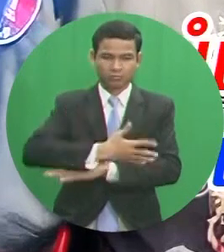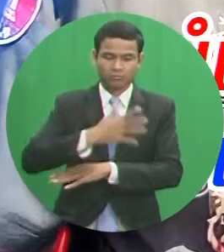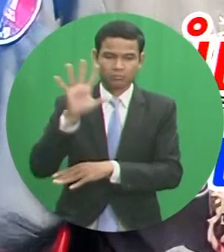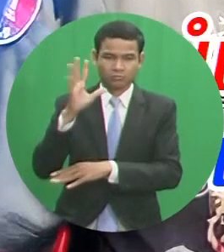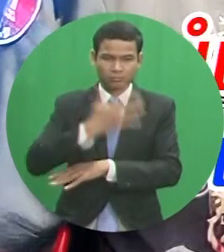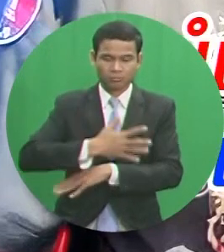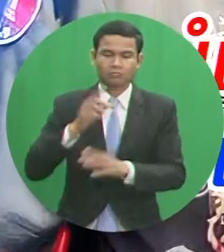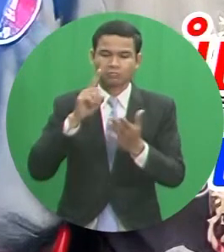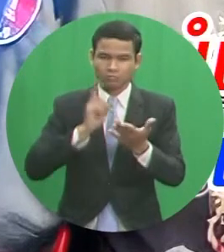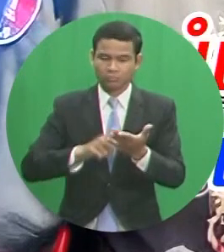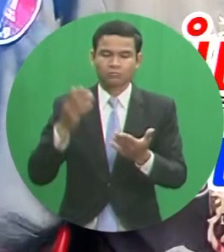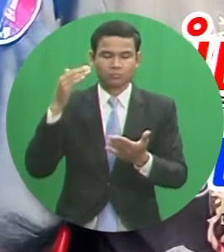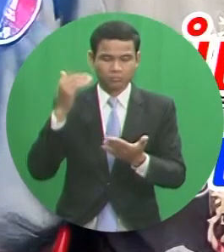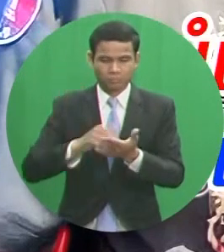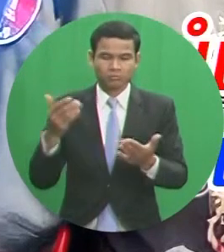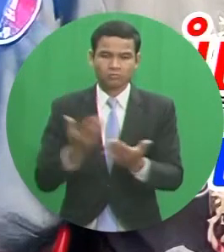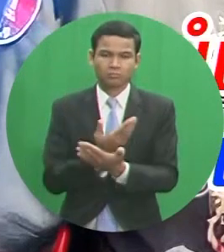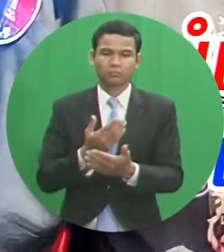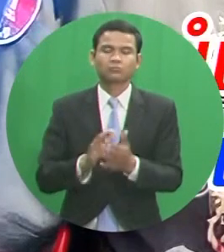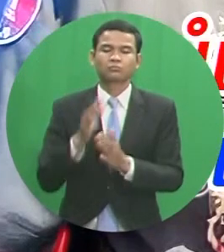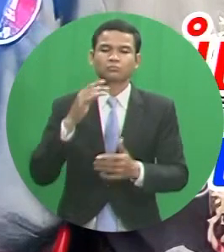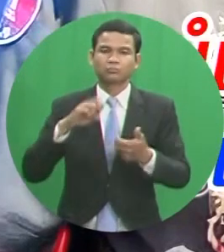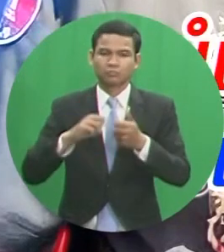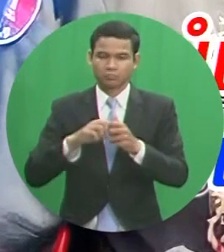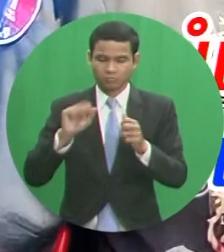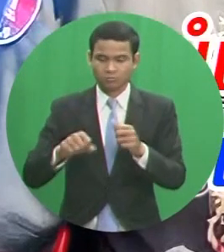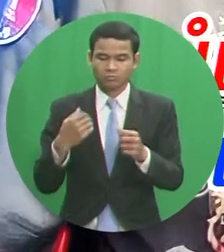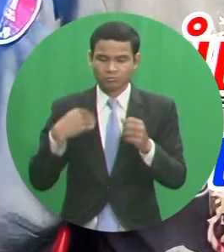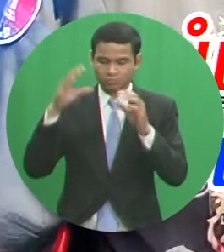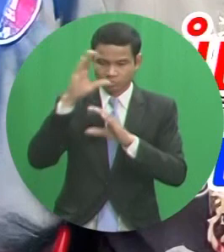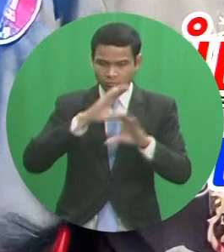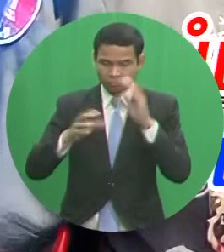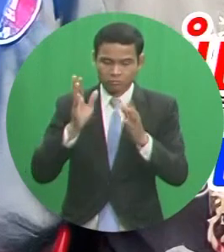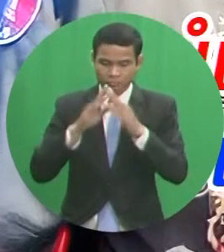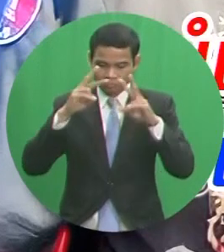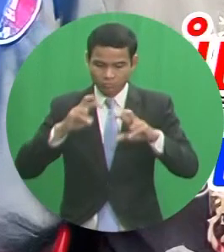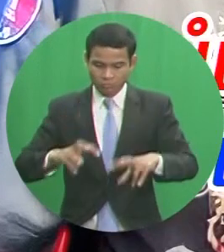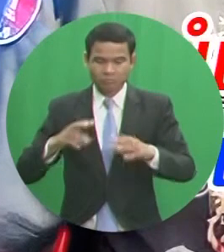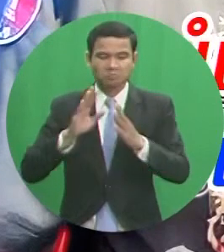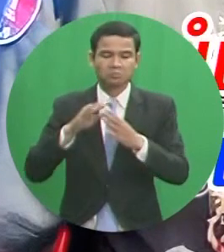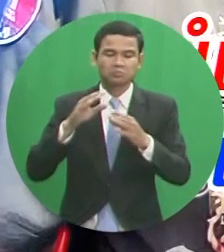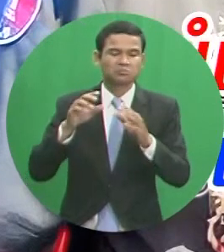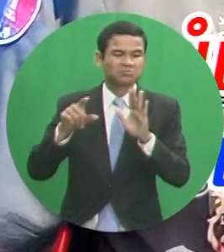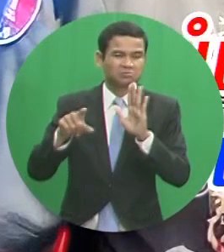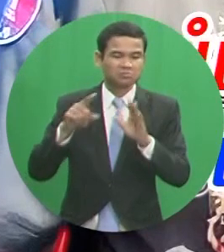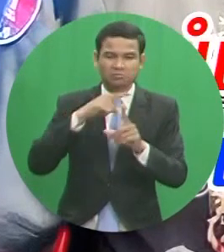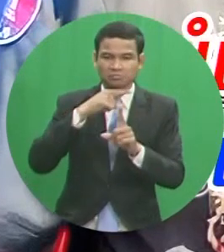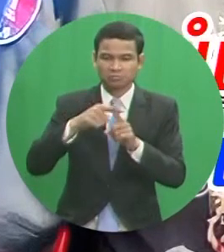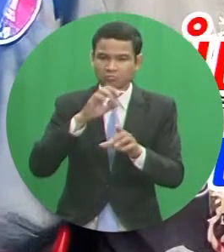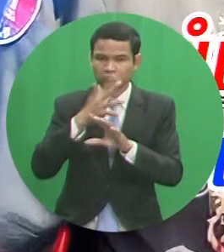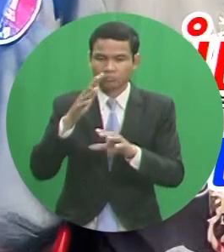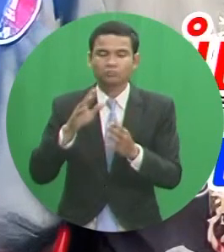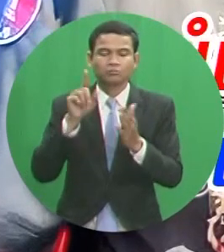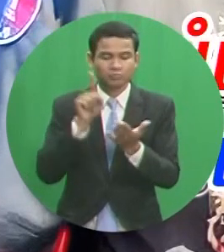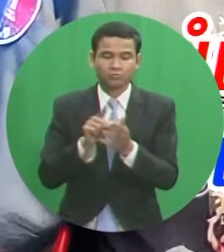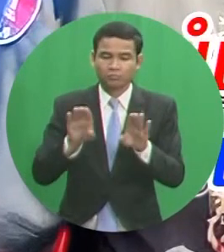ต่ทรายจะถอยร้อนทิศขนมกะในไดโรคมันเคยทำเมียนวิจิมีนยังเตยเอเกะบ้าง